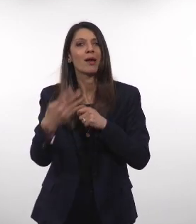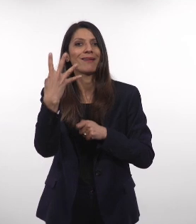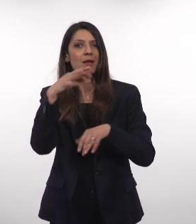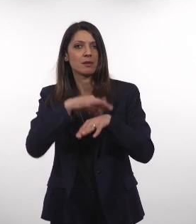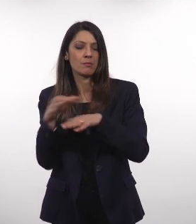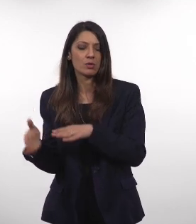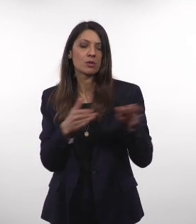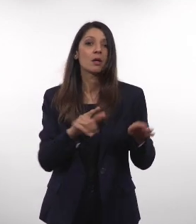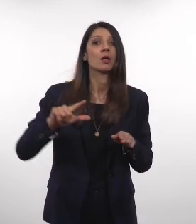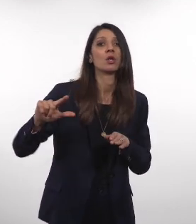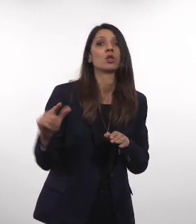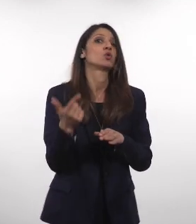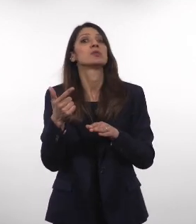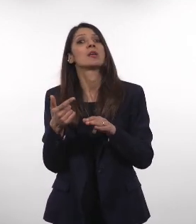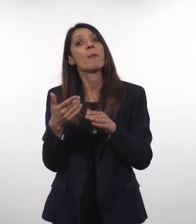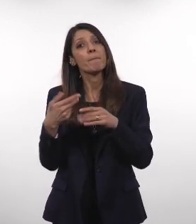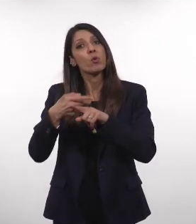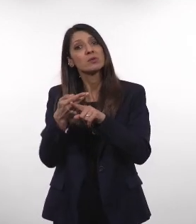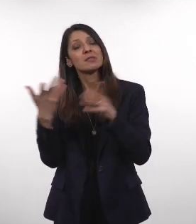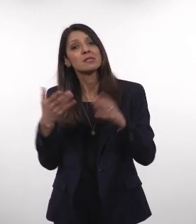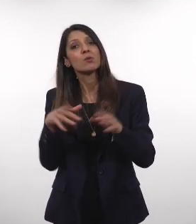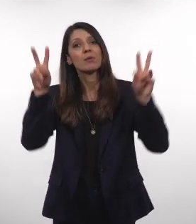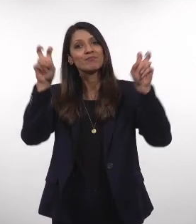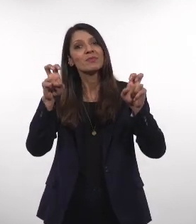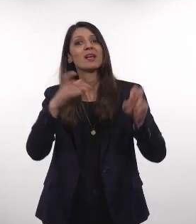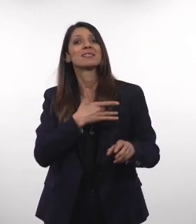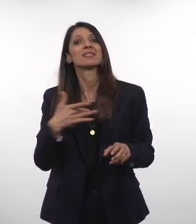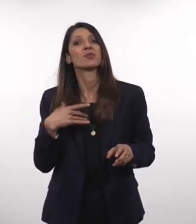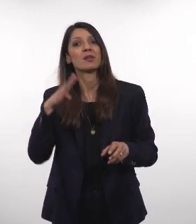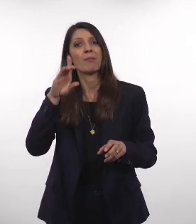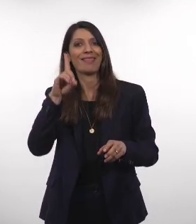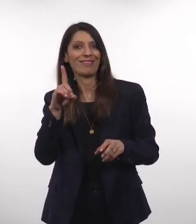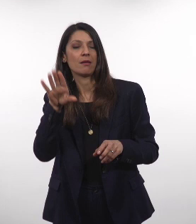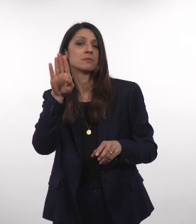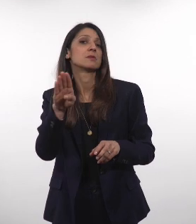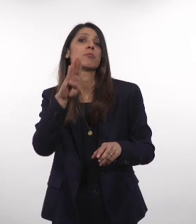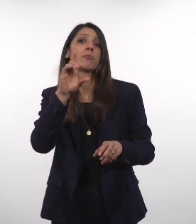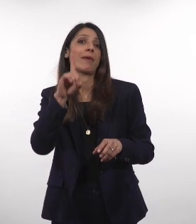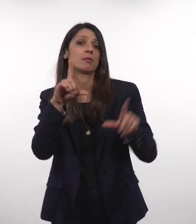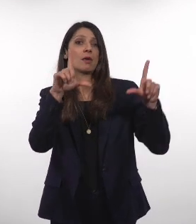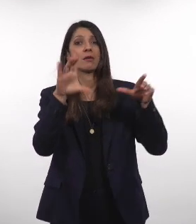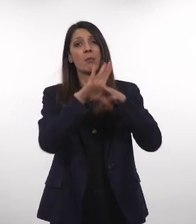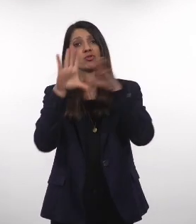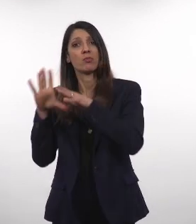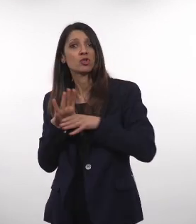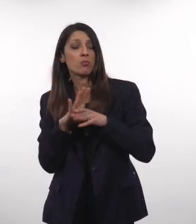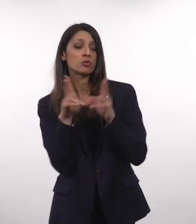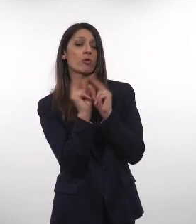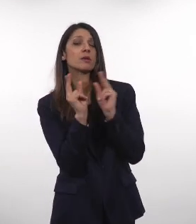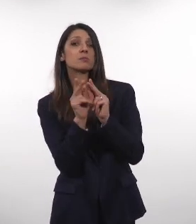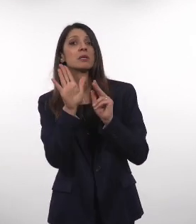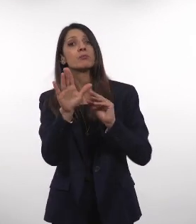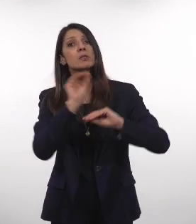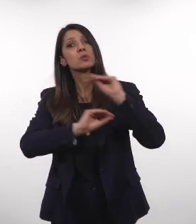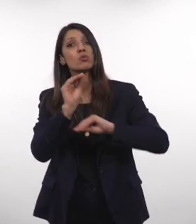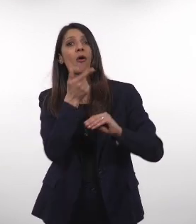Coactis Santé, c'est Santé BD. Santé BD, ce sont des bandes dessinées qui permettent d'expliquer la santé, expliquer un soin facilement. Et de